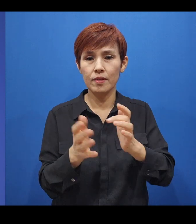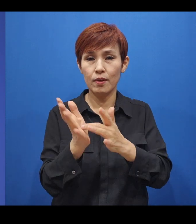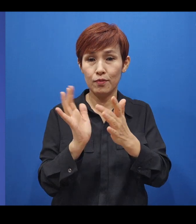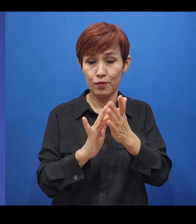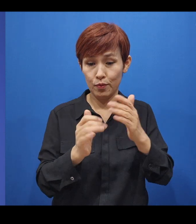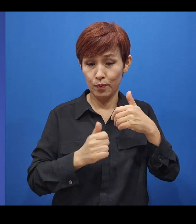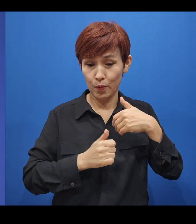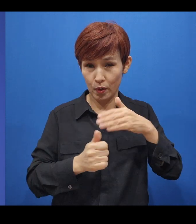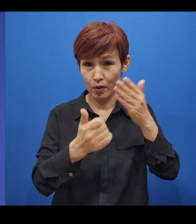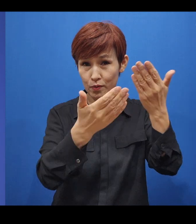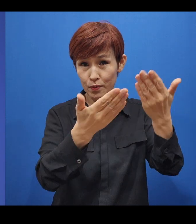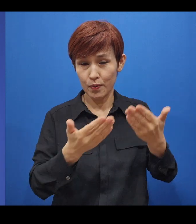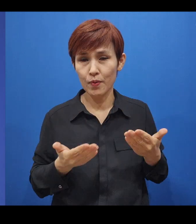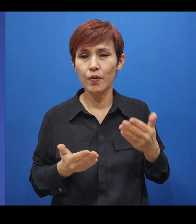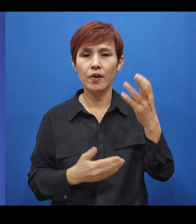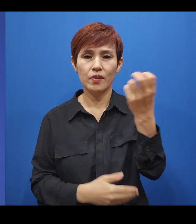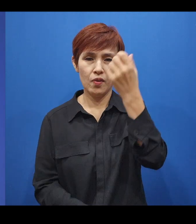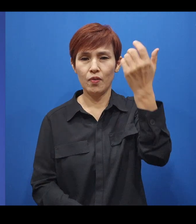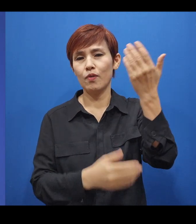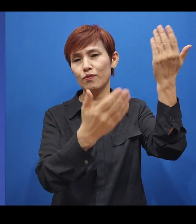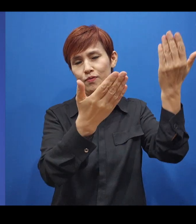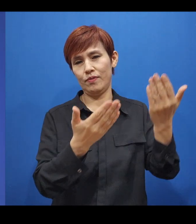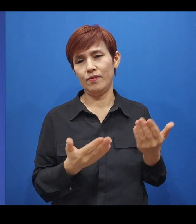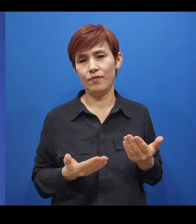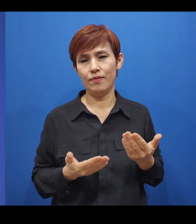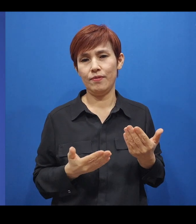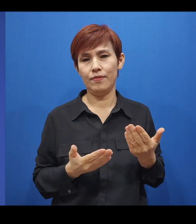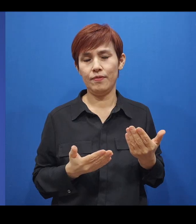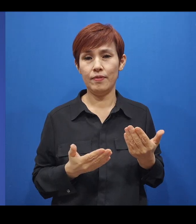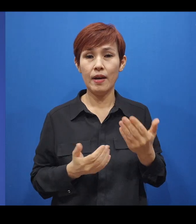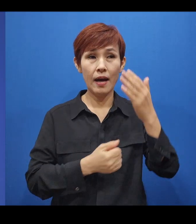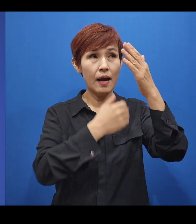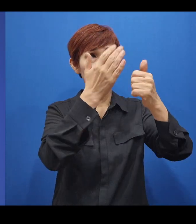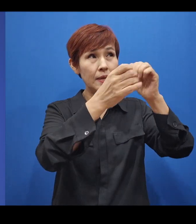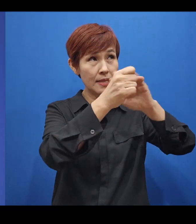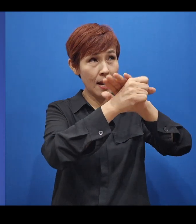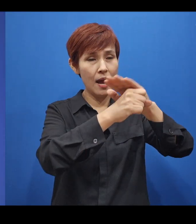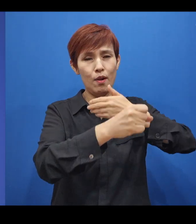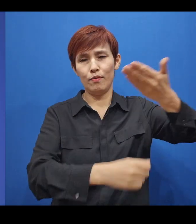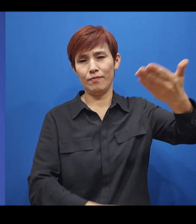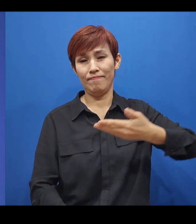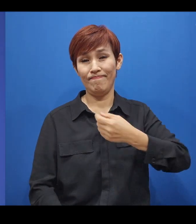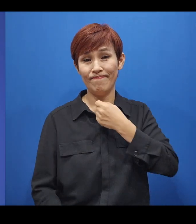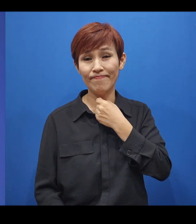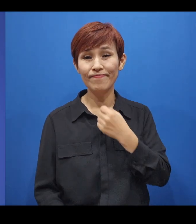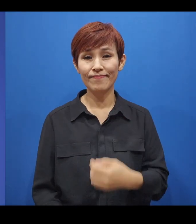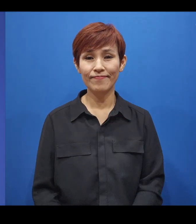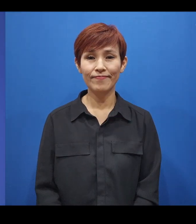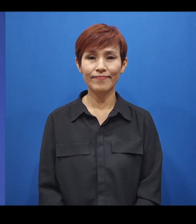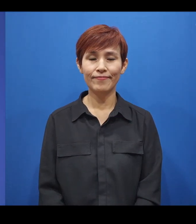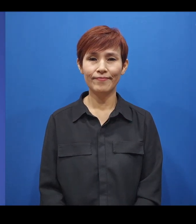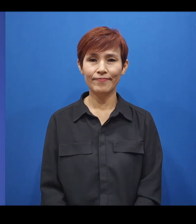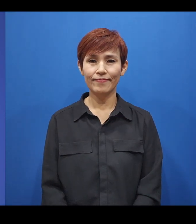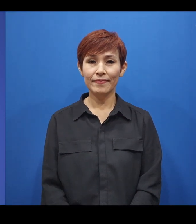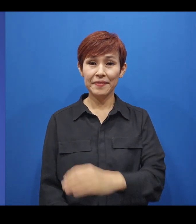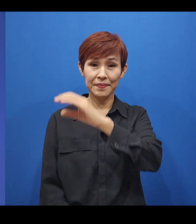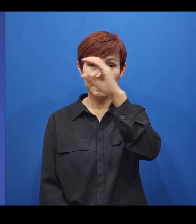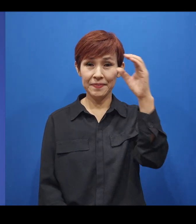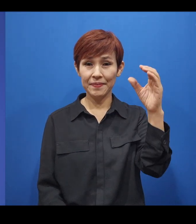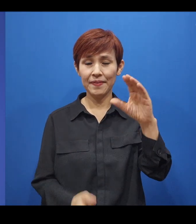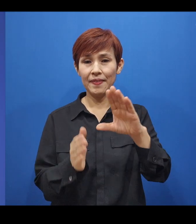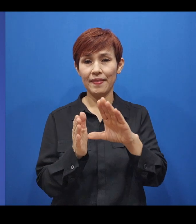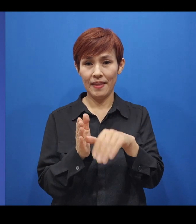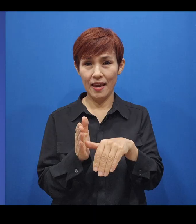성령도 주셔서 아버지의 그 깊은 사랑을 우리에게 알게 하기를 원하시죠. 이 성탄의